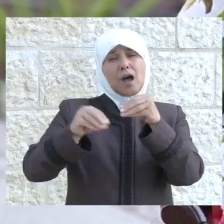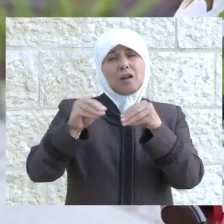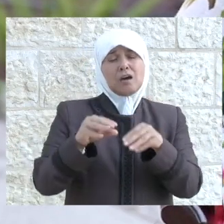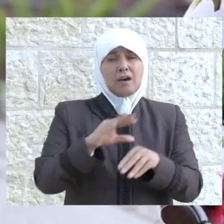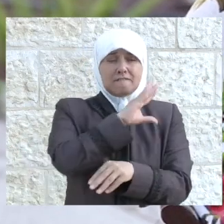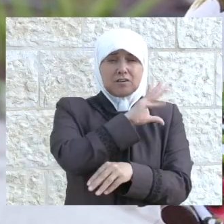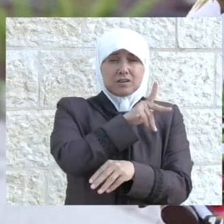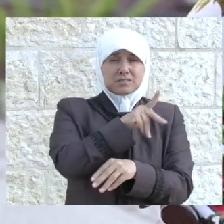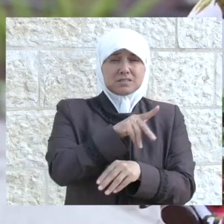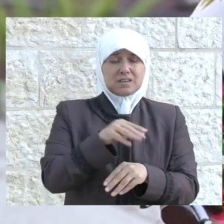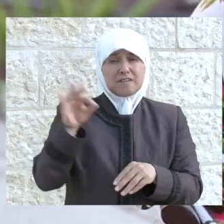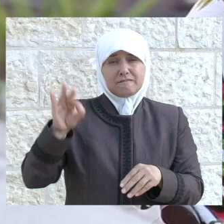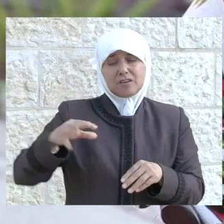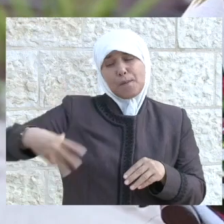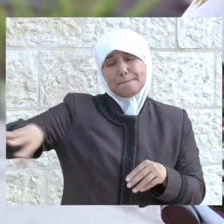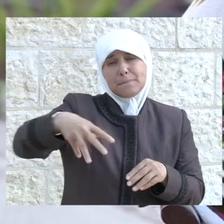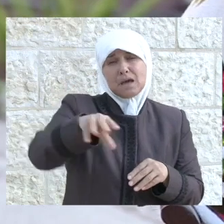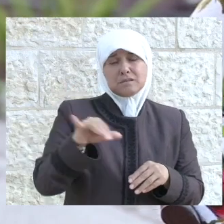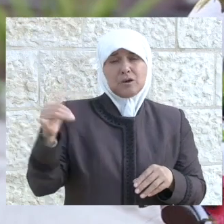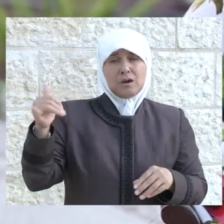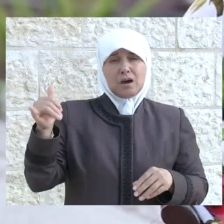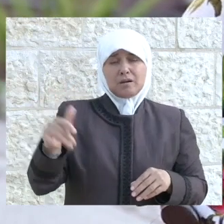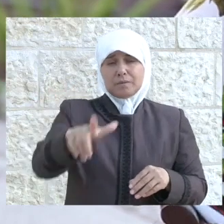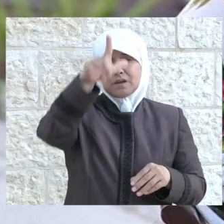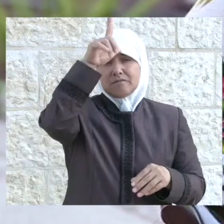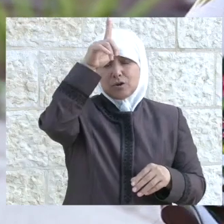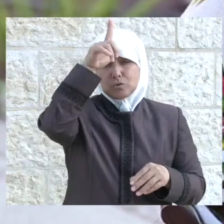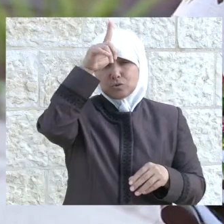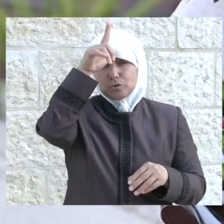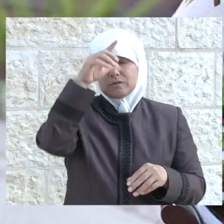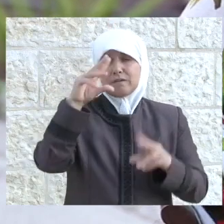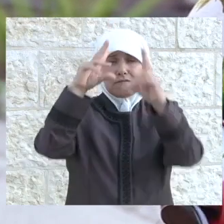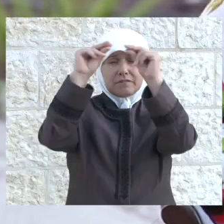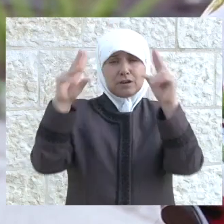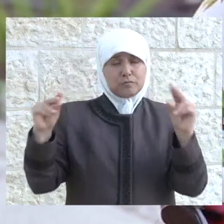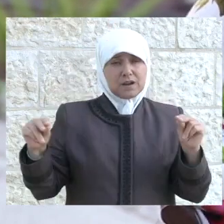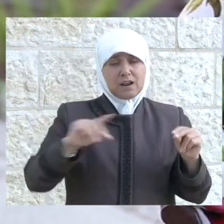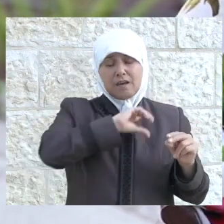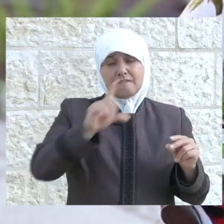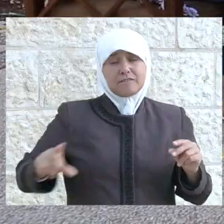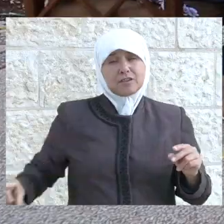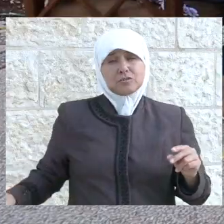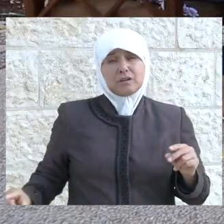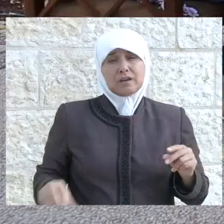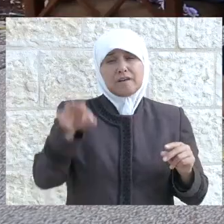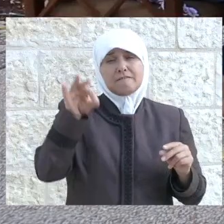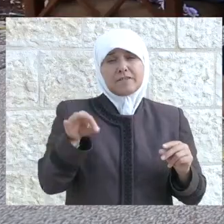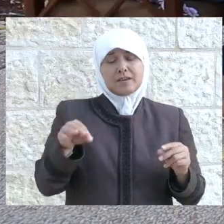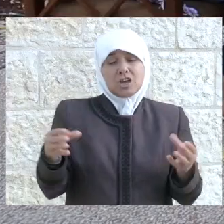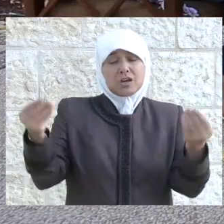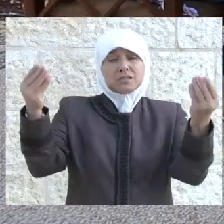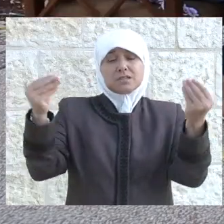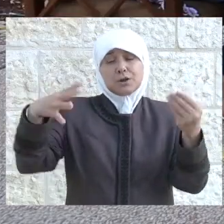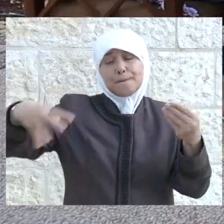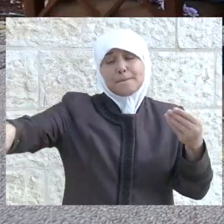في لبنان في فلسطين في إيطاليا، كان في عدة أماكن